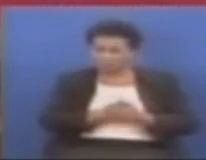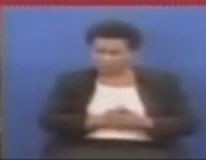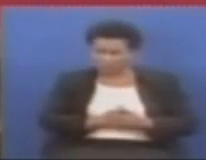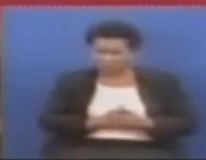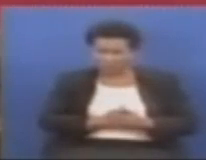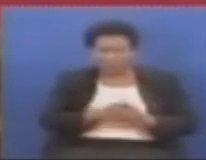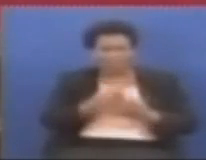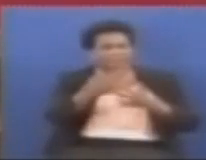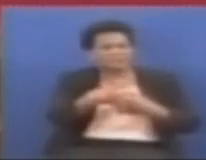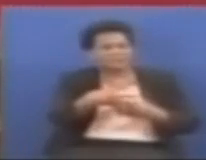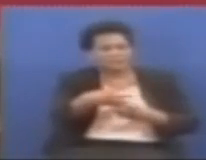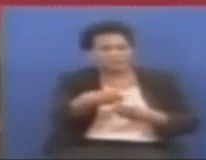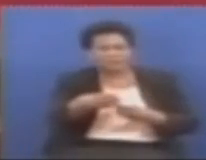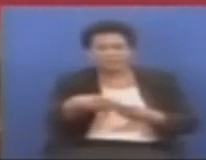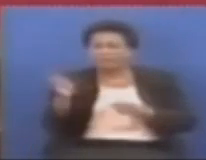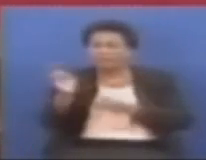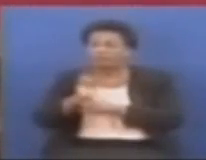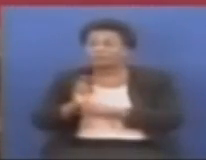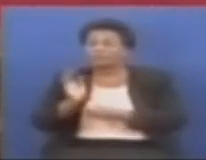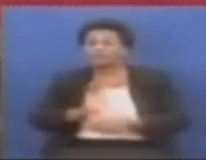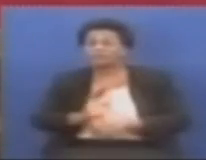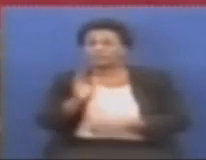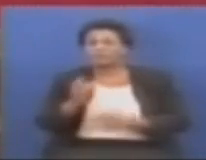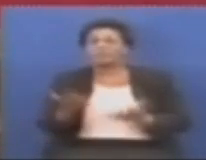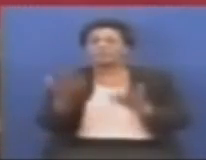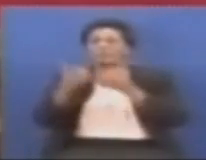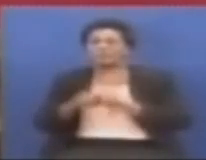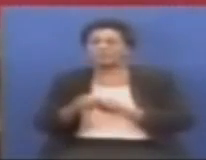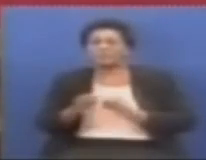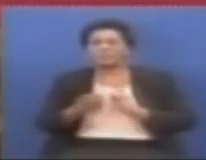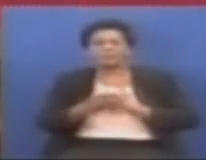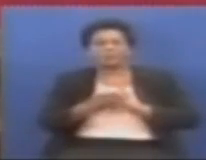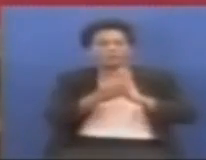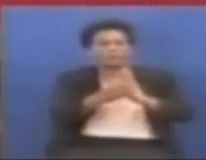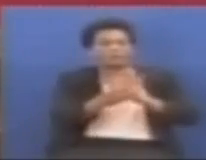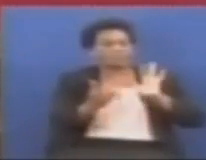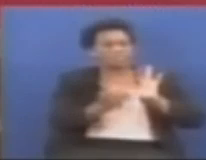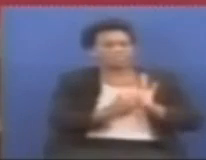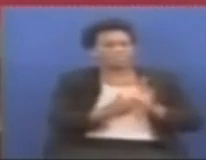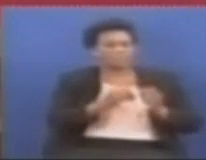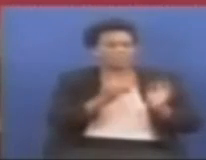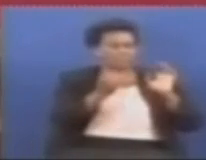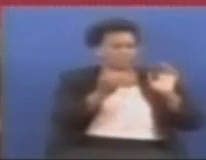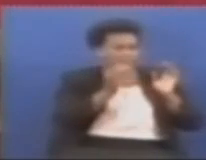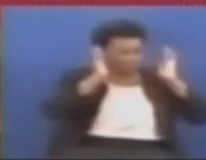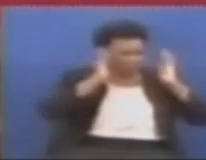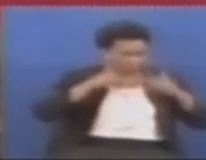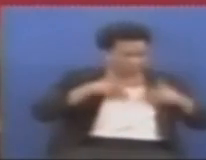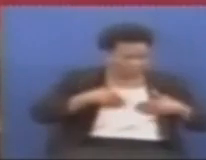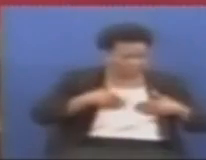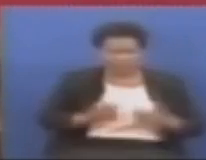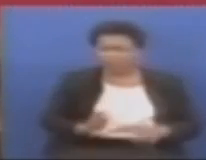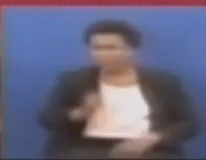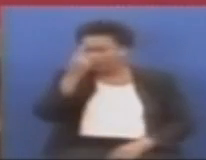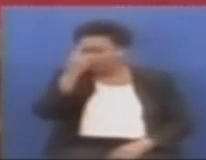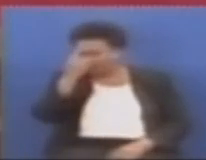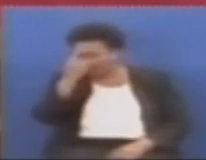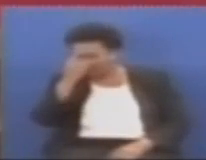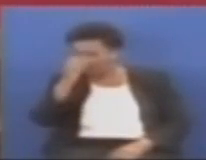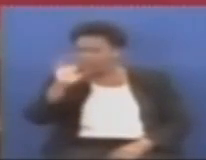haioni kwamba ni wakati wa kuangalia upya sheria hiyo? Swali hilo linajibiwa na Waziri Dr. Augustine Mahiga.